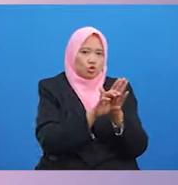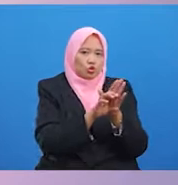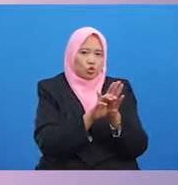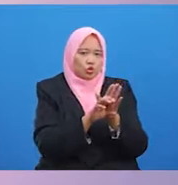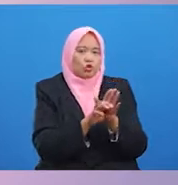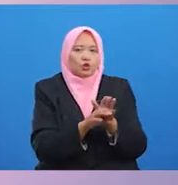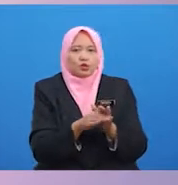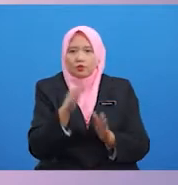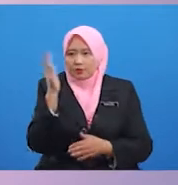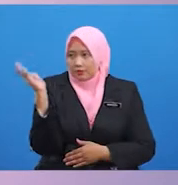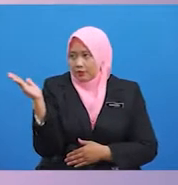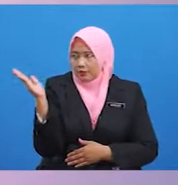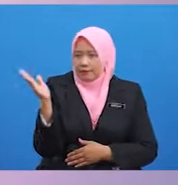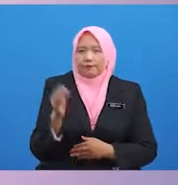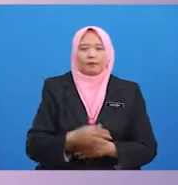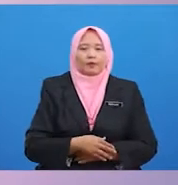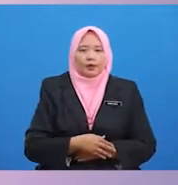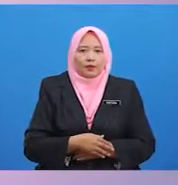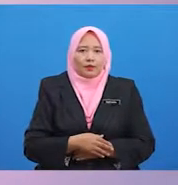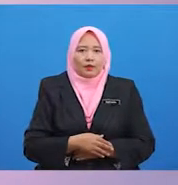Contoh seterusnya ialah pembinaan.